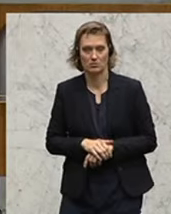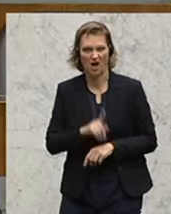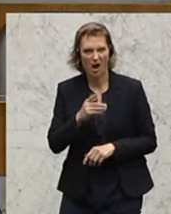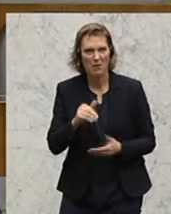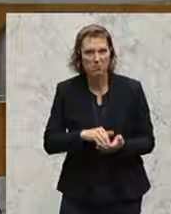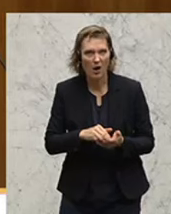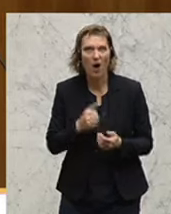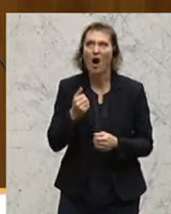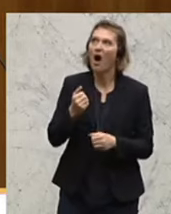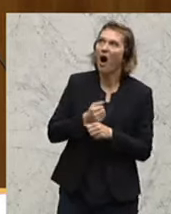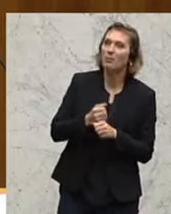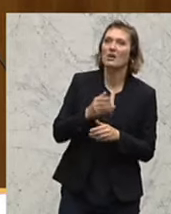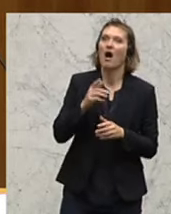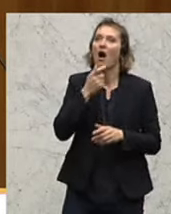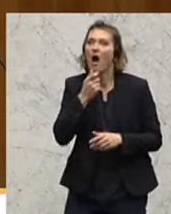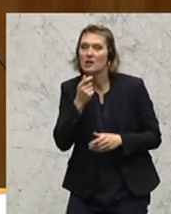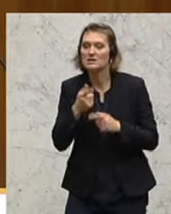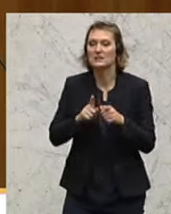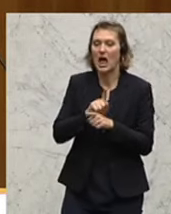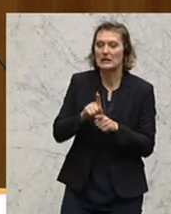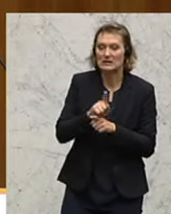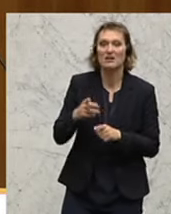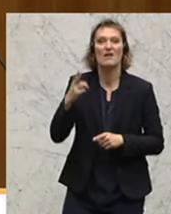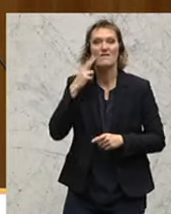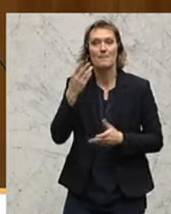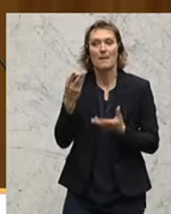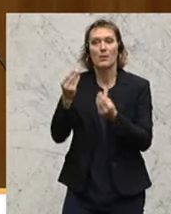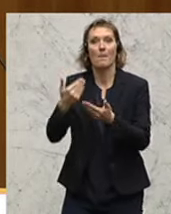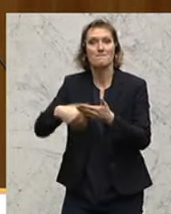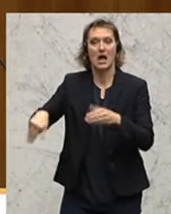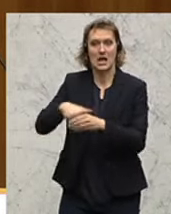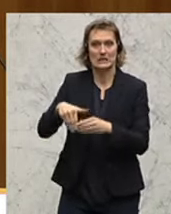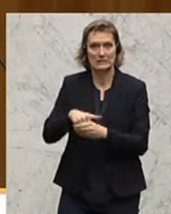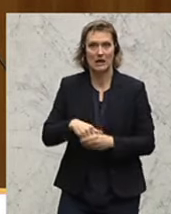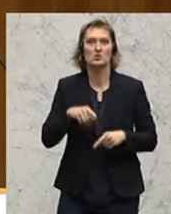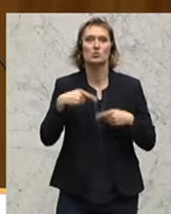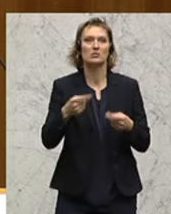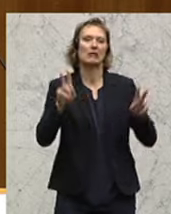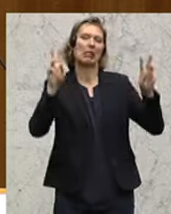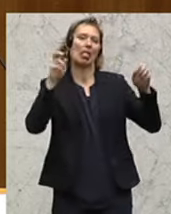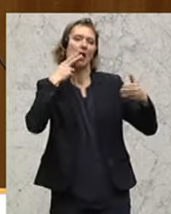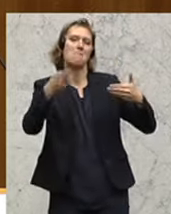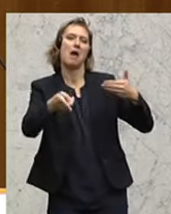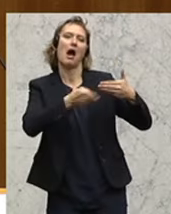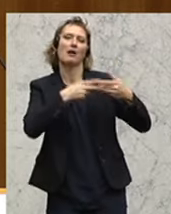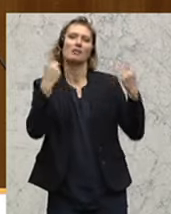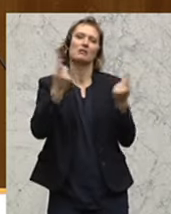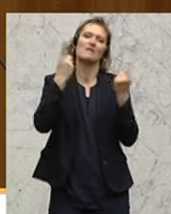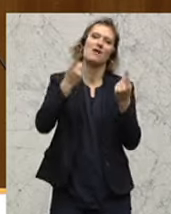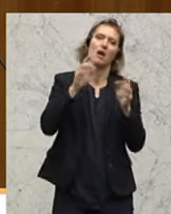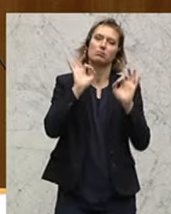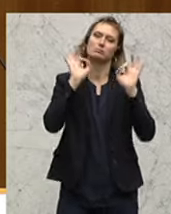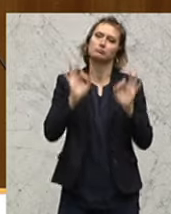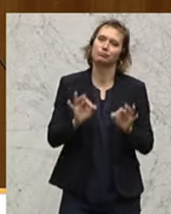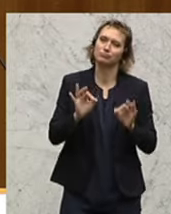eine Altersteilzeit, bei der die Betriebe noch mehr ersetzt bekommen und dann kleben wir den Marketing-Gag Teilpension drüber, sondern wir